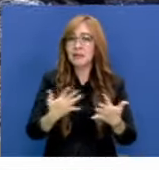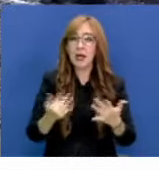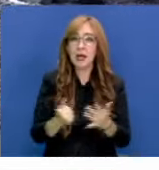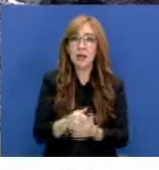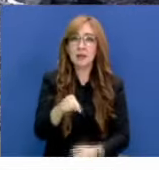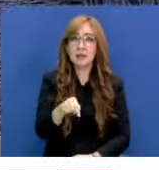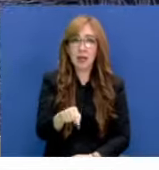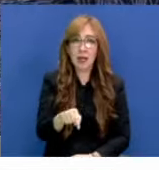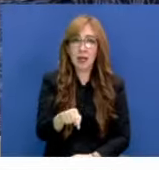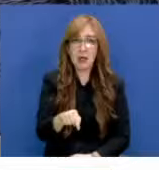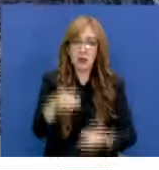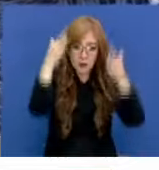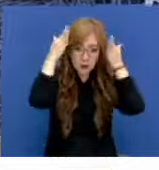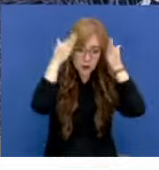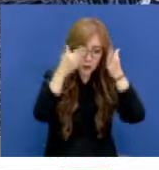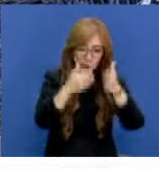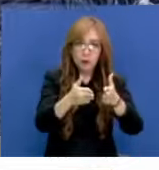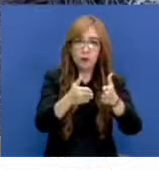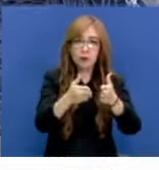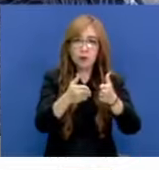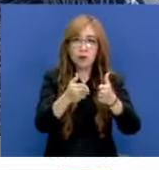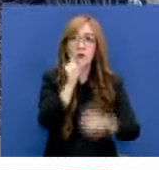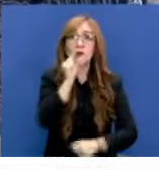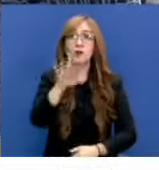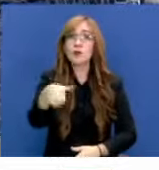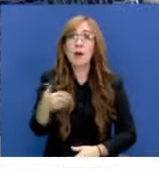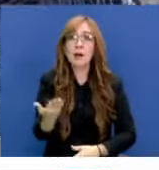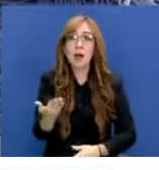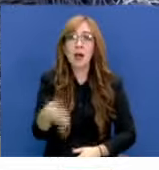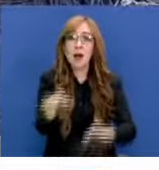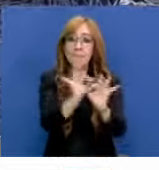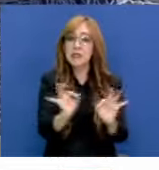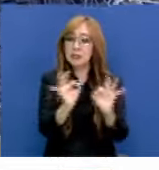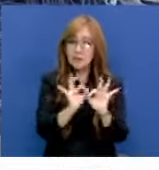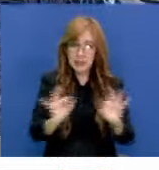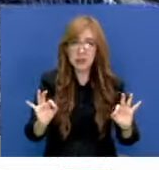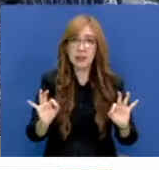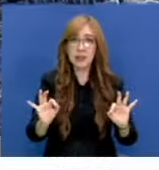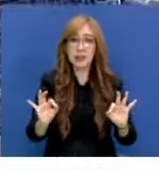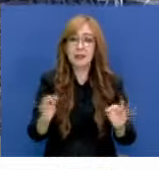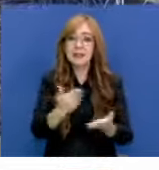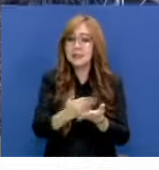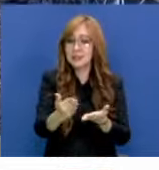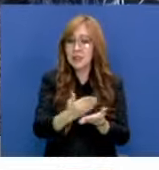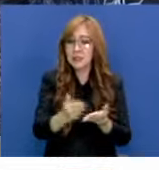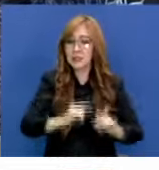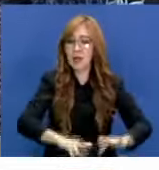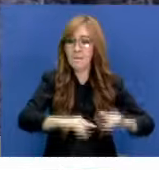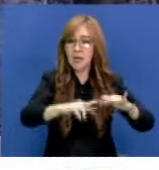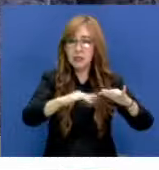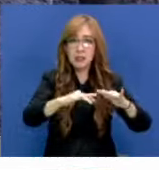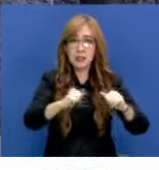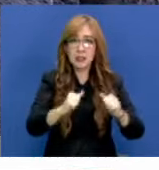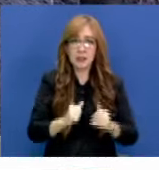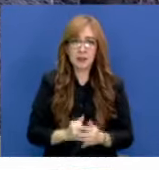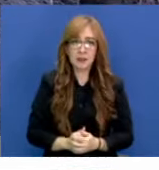saat ini tengah fokus melakukan pembersihan sisa-sisa material banjir yang menimbun